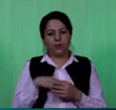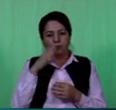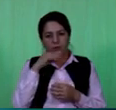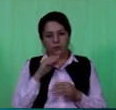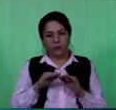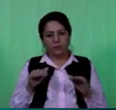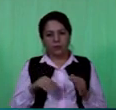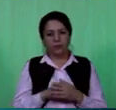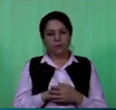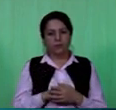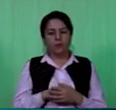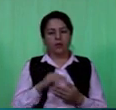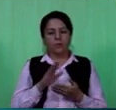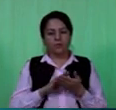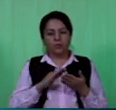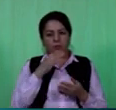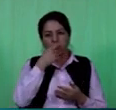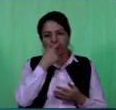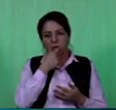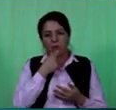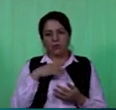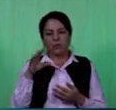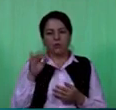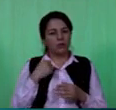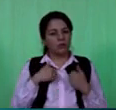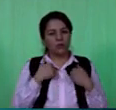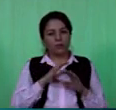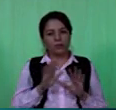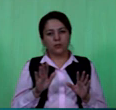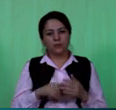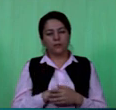ребята пишите аккуратно и не торопитесь